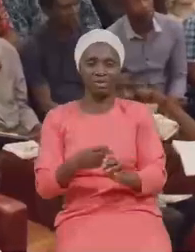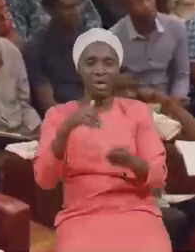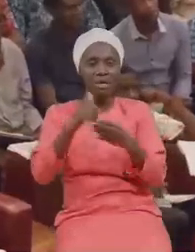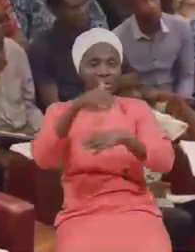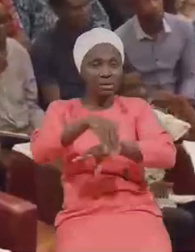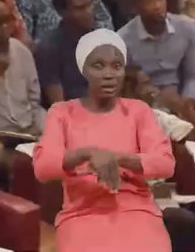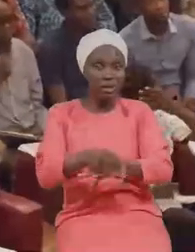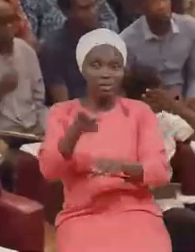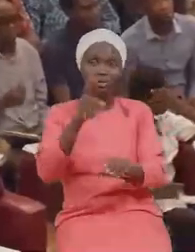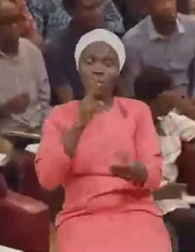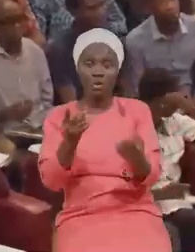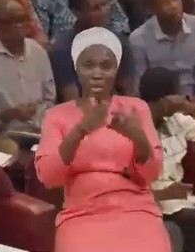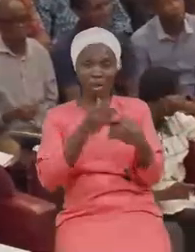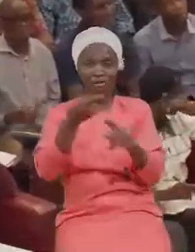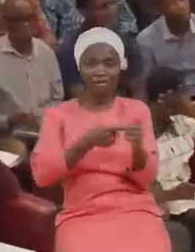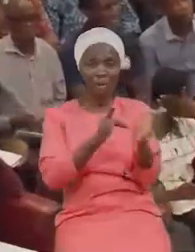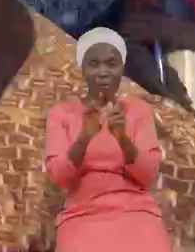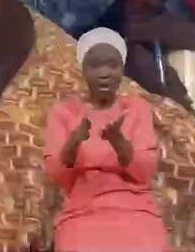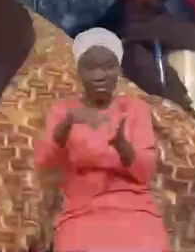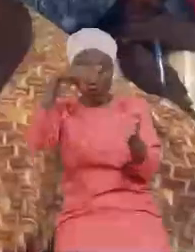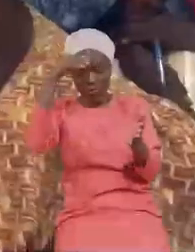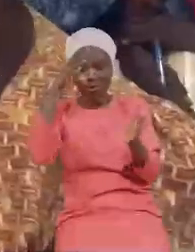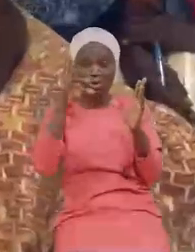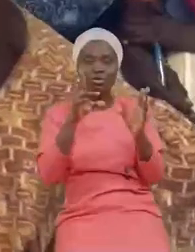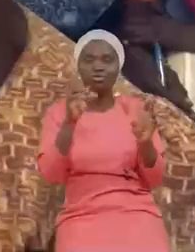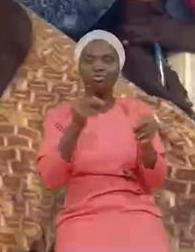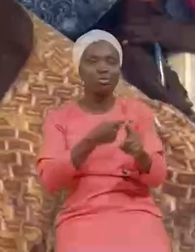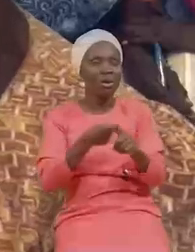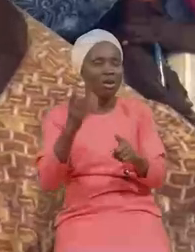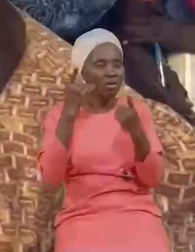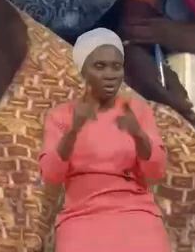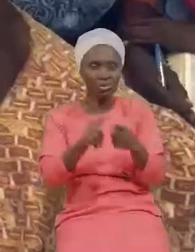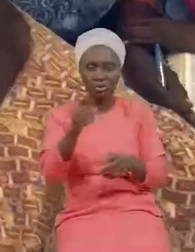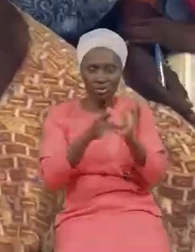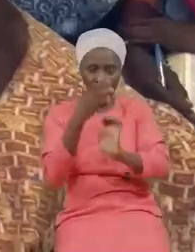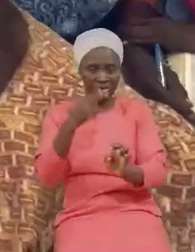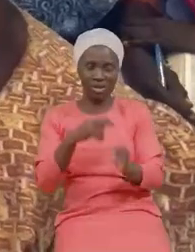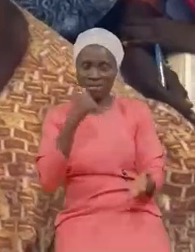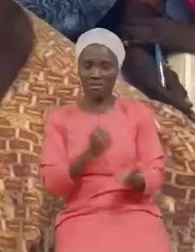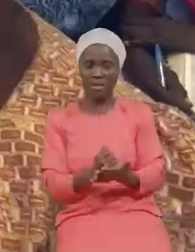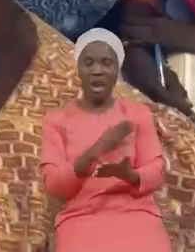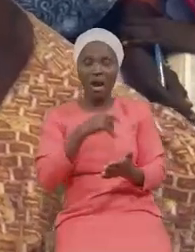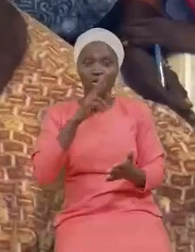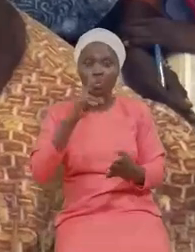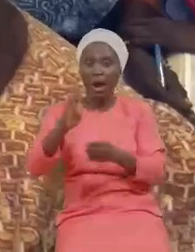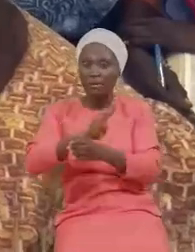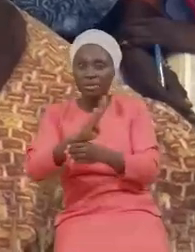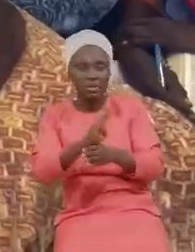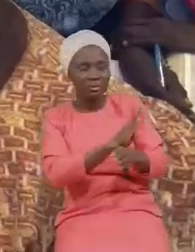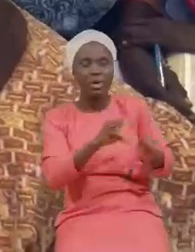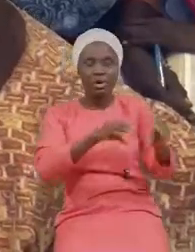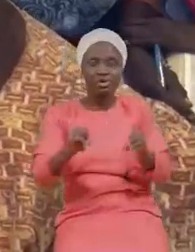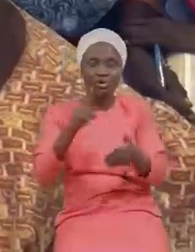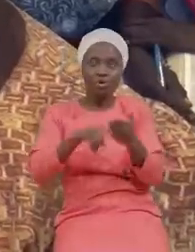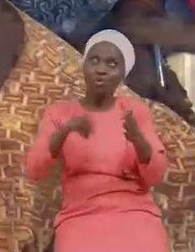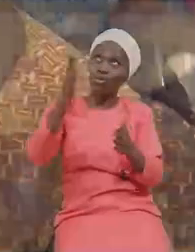l'étude biblique aucun mal ne vous arrivez pas et vous êtes dirigeant vous faites ce à quoi le signal vous